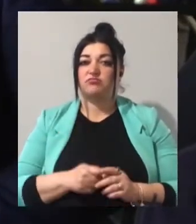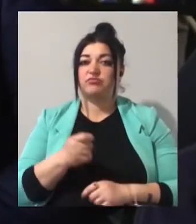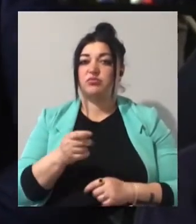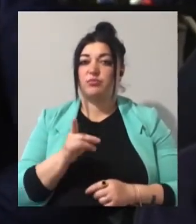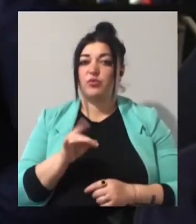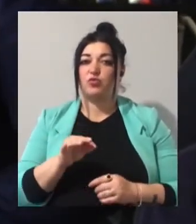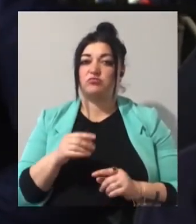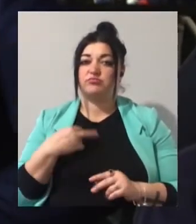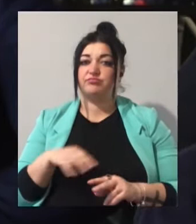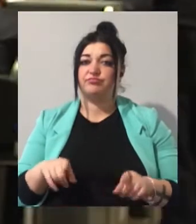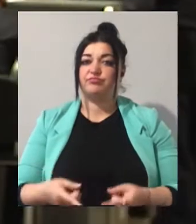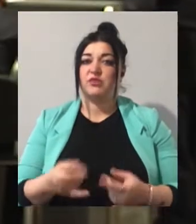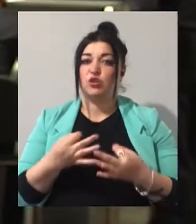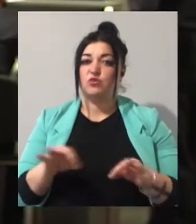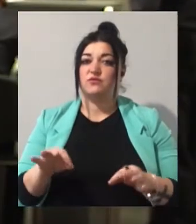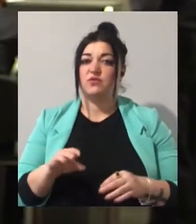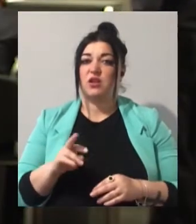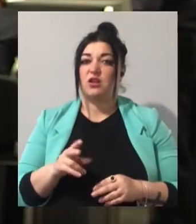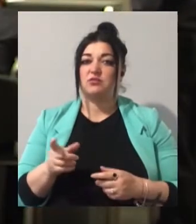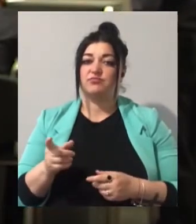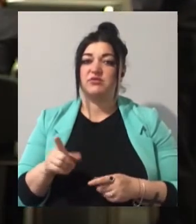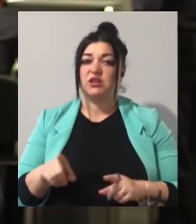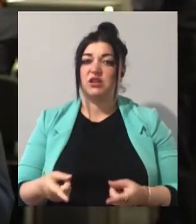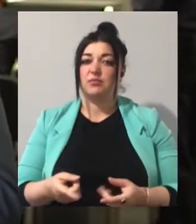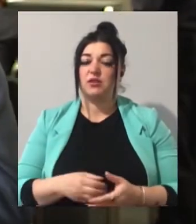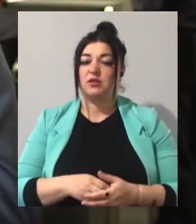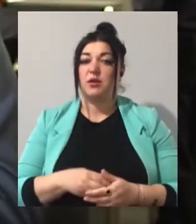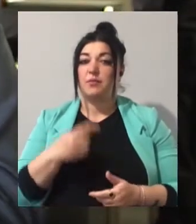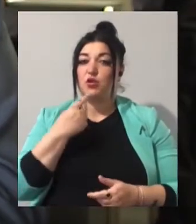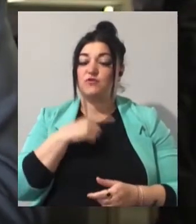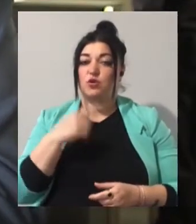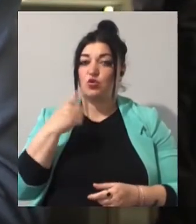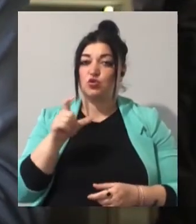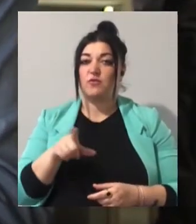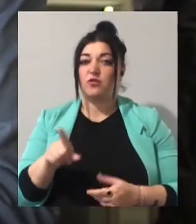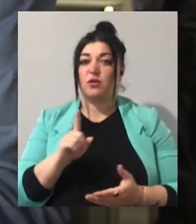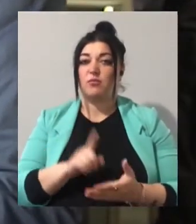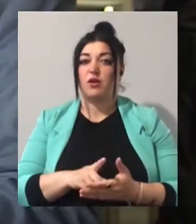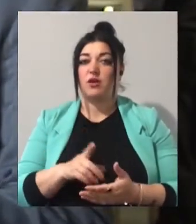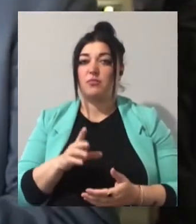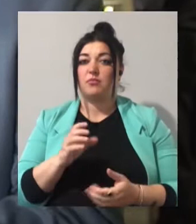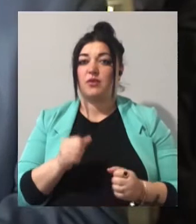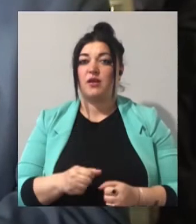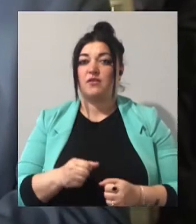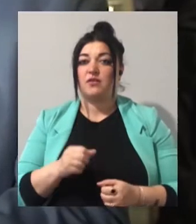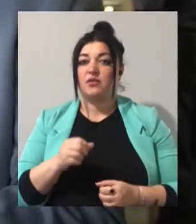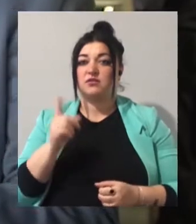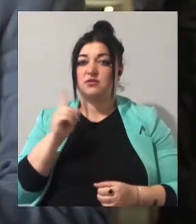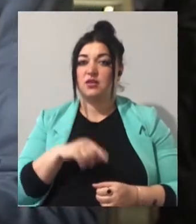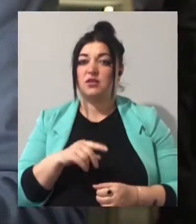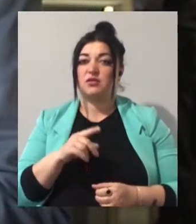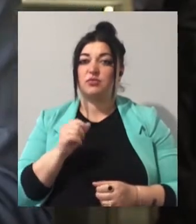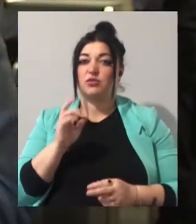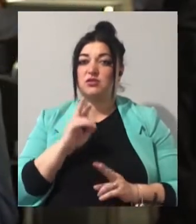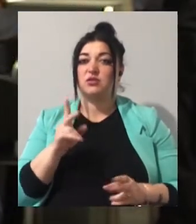для затримання з метою приводу до суду. Підозрювана особа, вона має право на захист. І то, що каже сторона обвинувачення, що ми